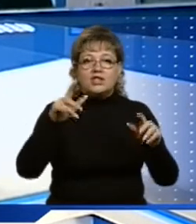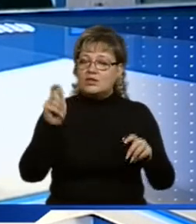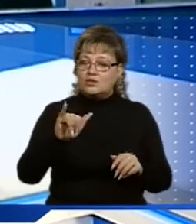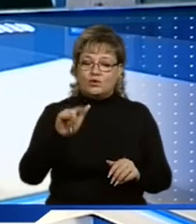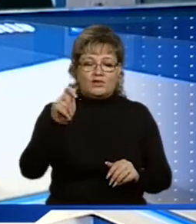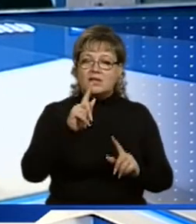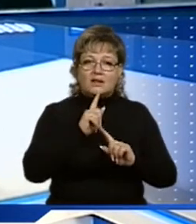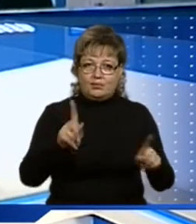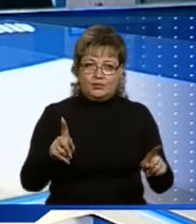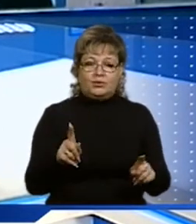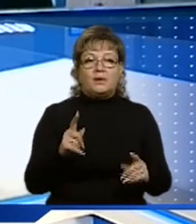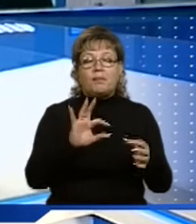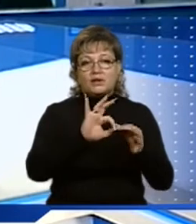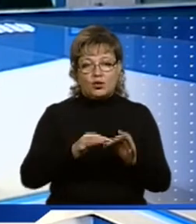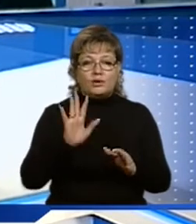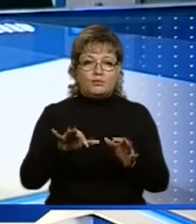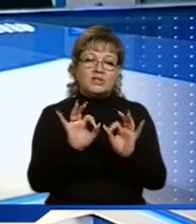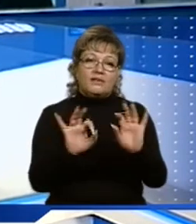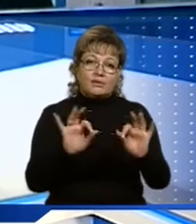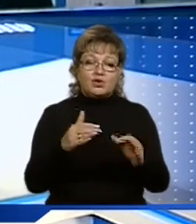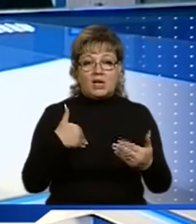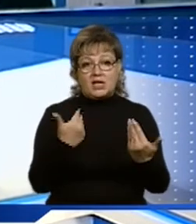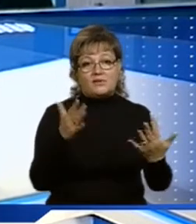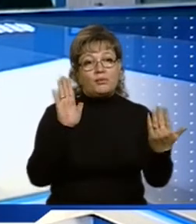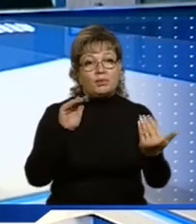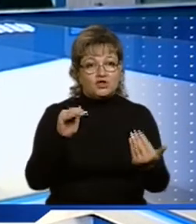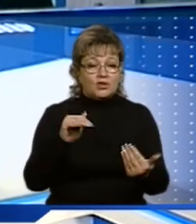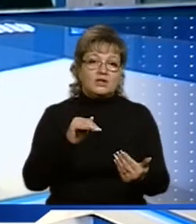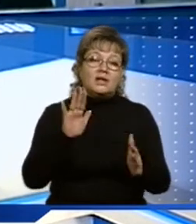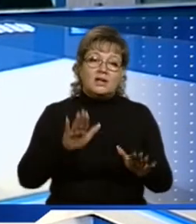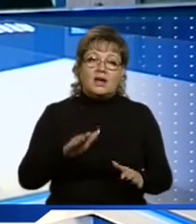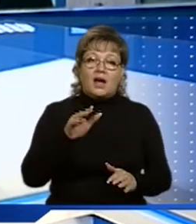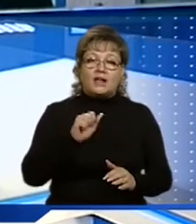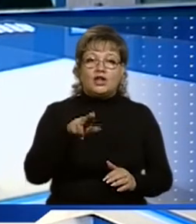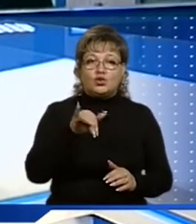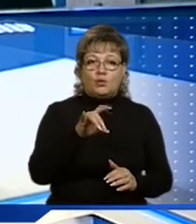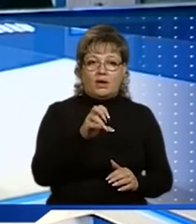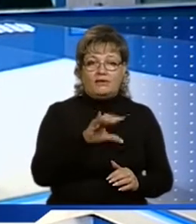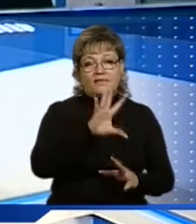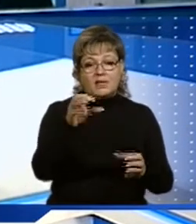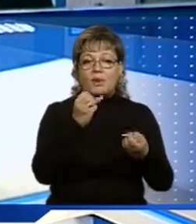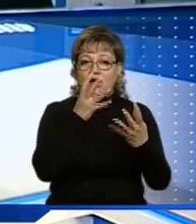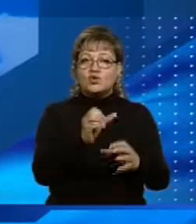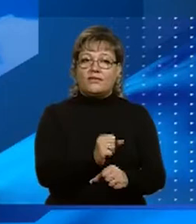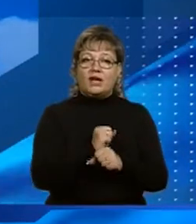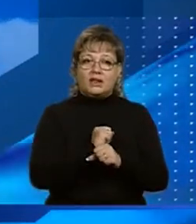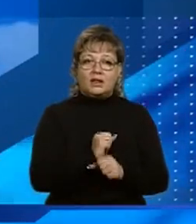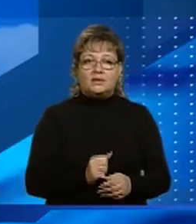должны. Подробнее сразу после выпуска. Я же с вами прощаюсь. В студии была Анна Туполева. Всем хороших выходных.